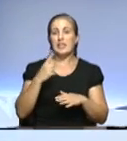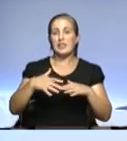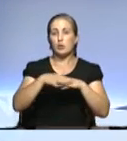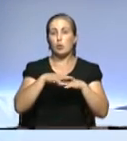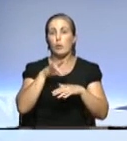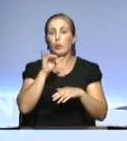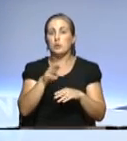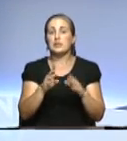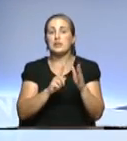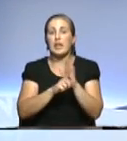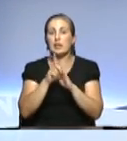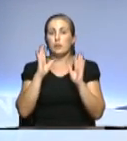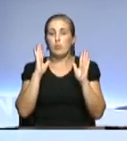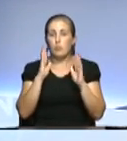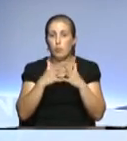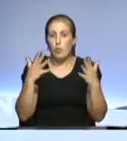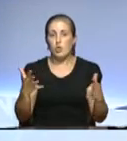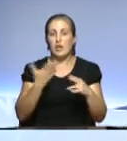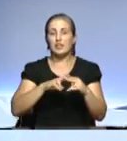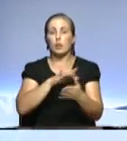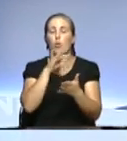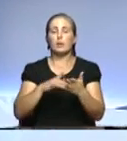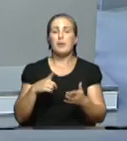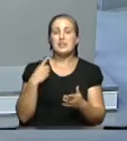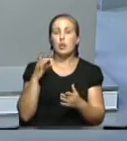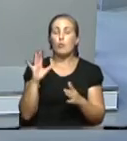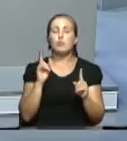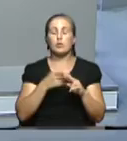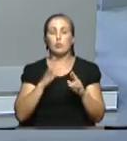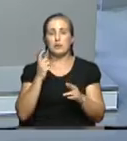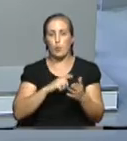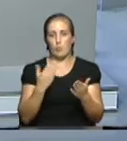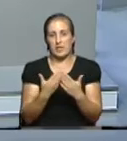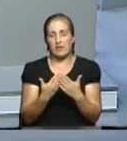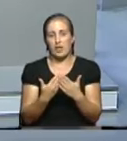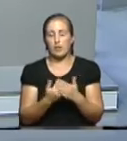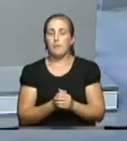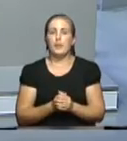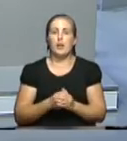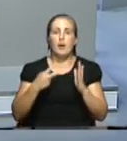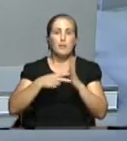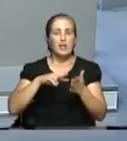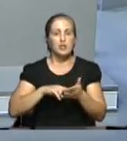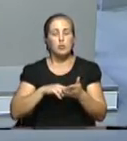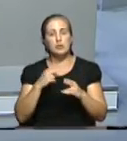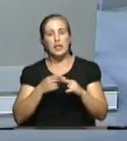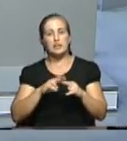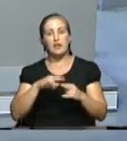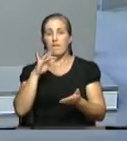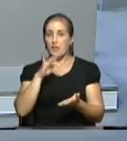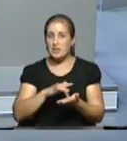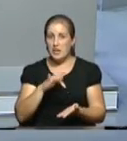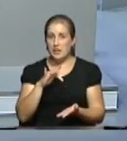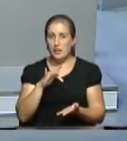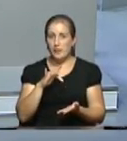больше до планирует открыть так называемый город мастеров что он будет собой представлять планируется это конечно в центре